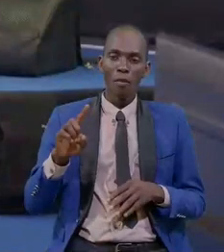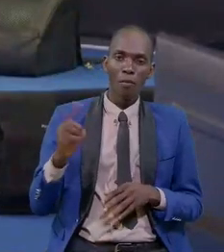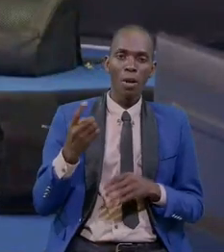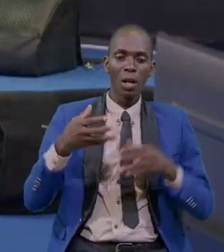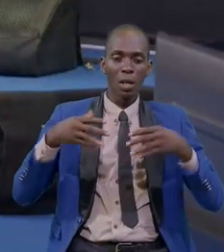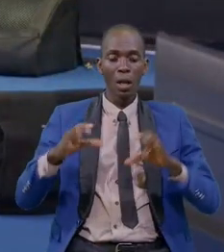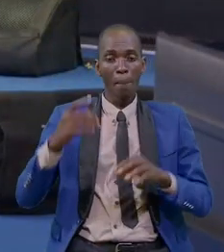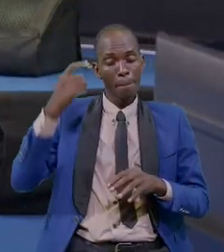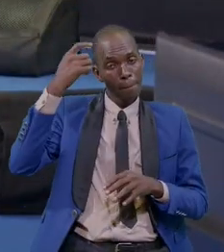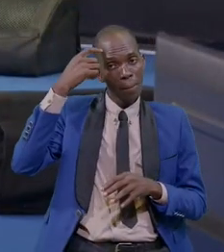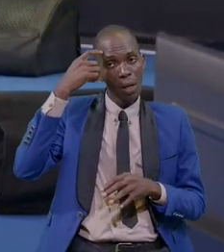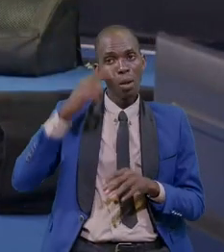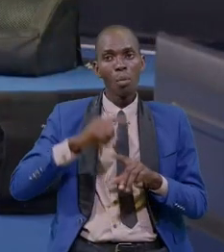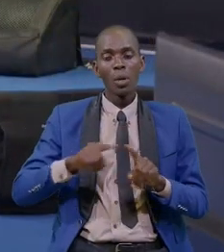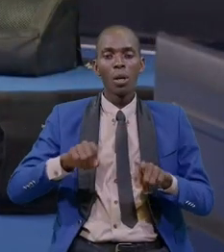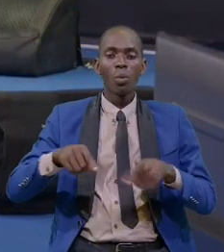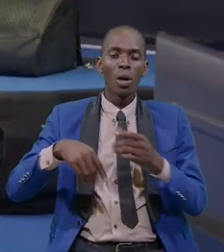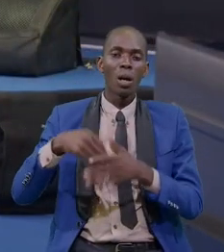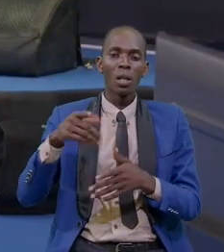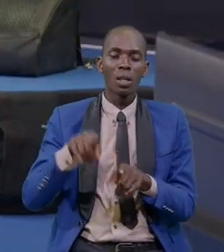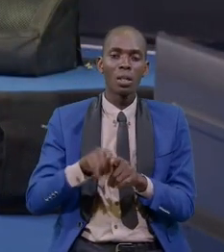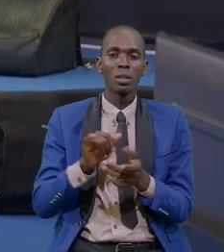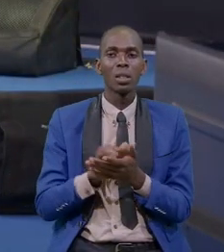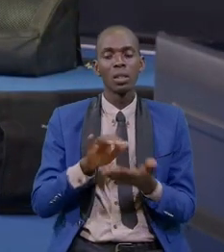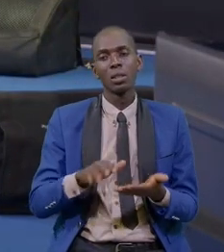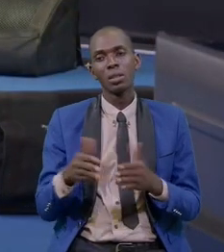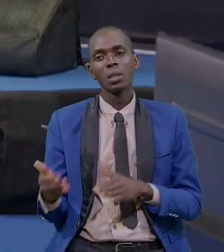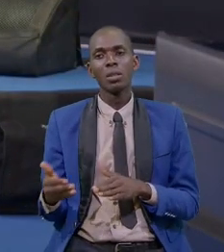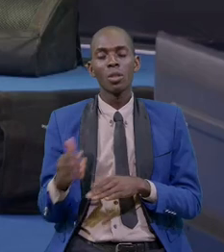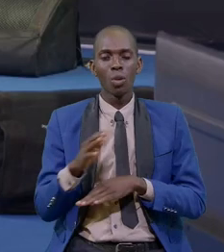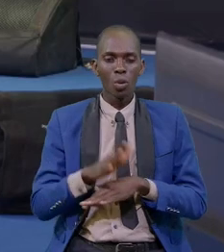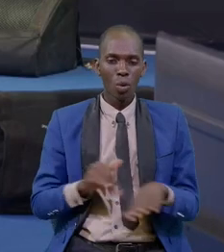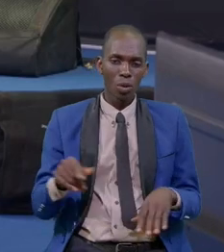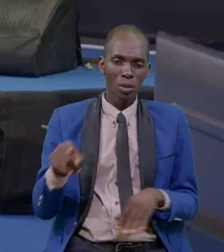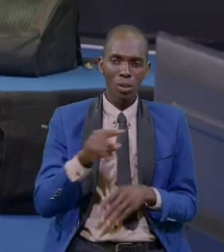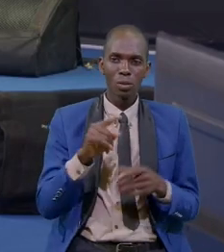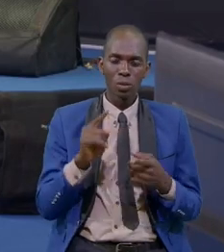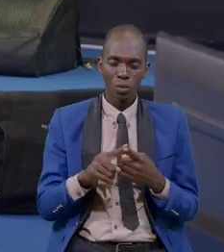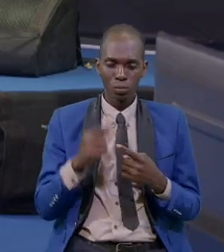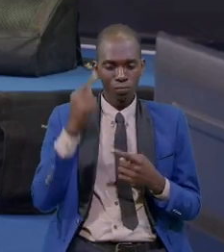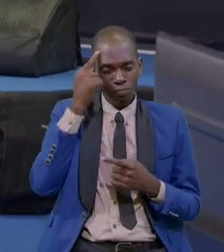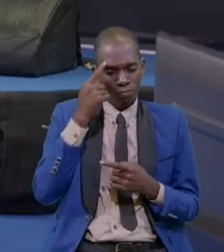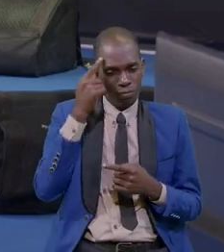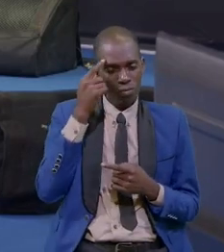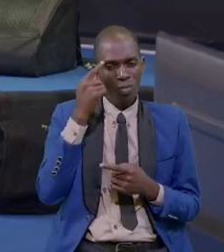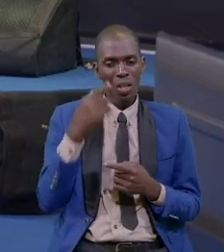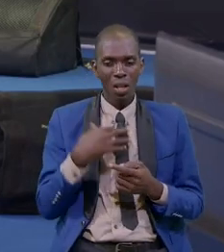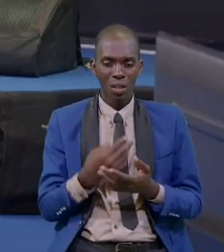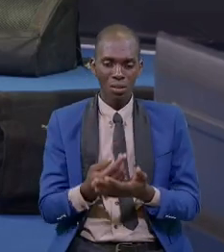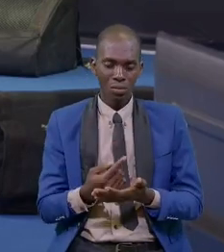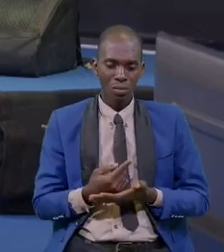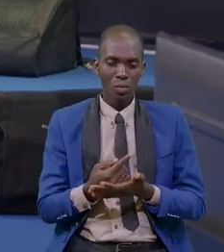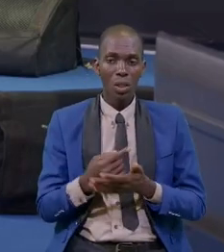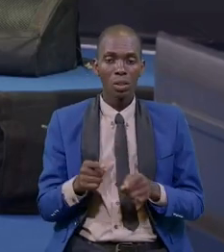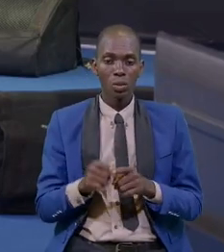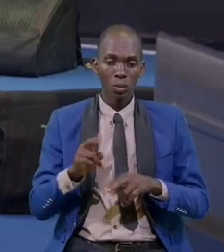Il a même l'excellence à l'université, mais il est mort. Maintenant, raisonnons ensemble. Regardez ce qui se passe maintenant. Et lorsque vous êtes assis